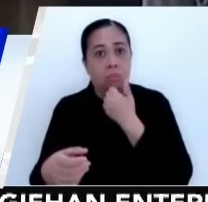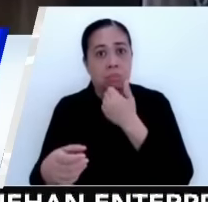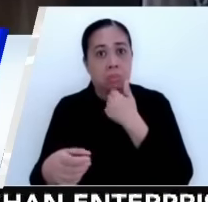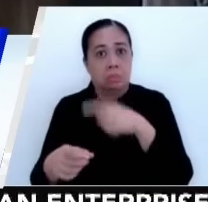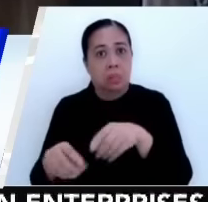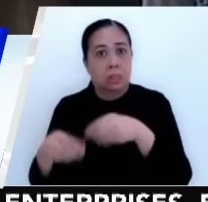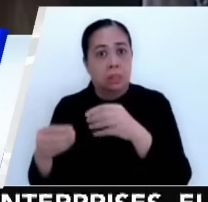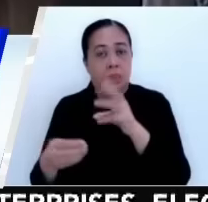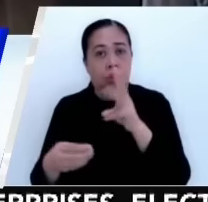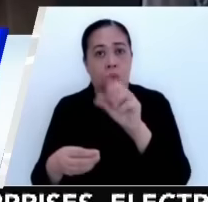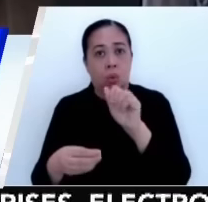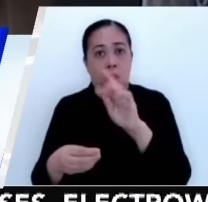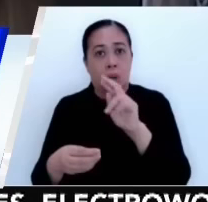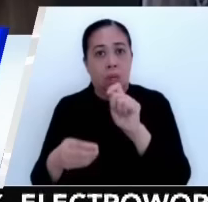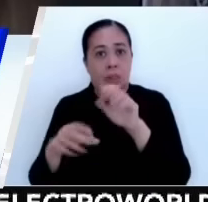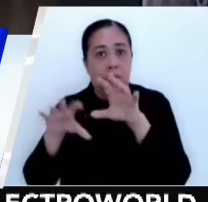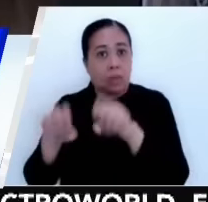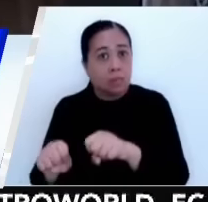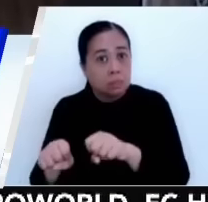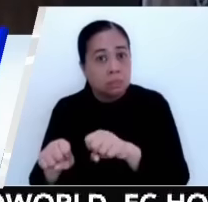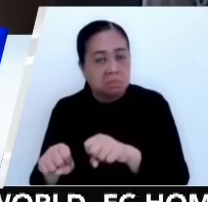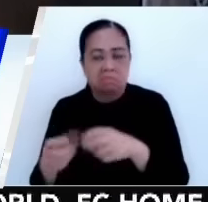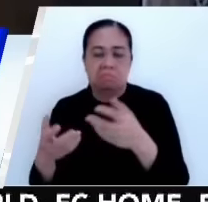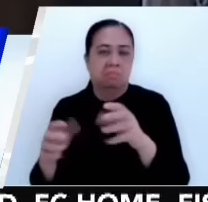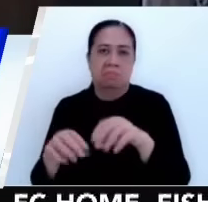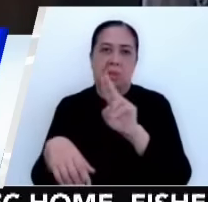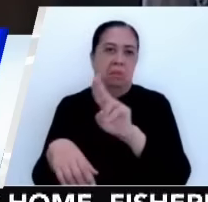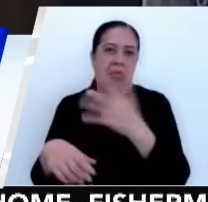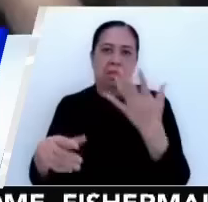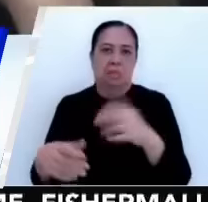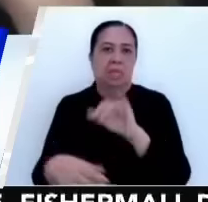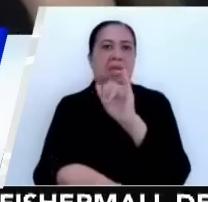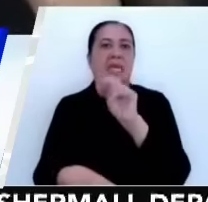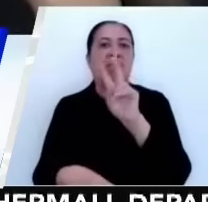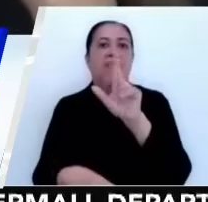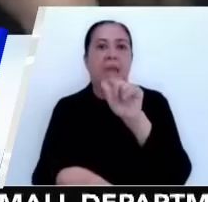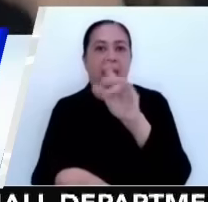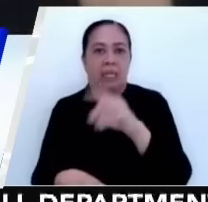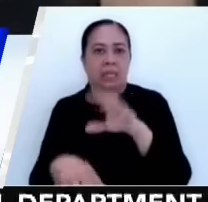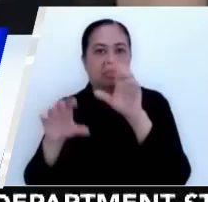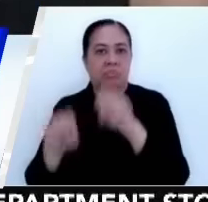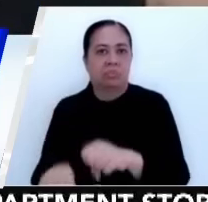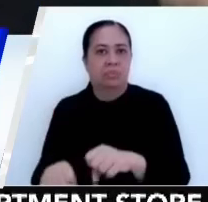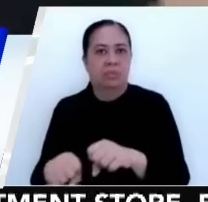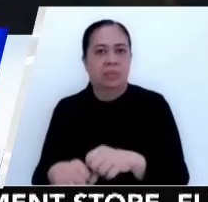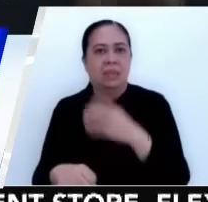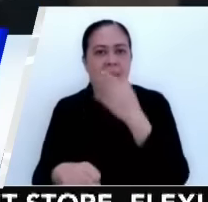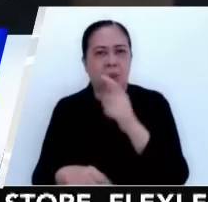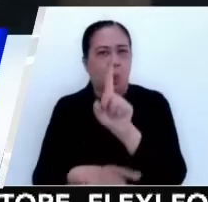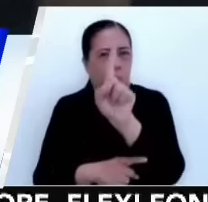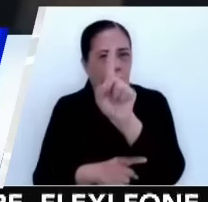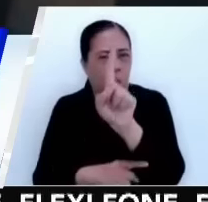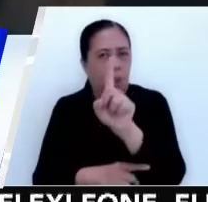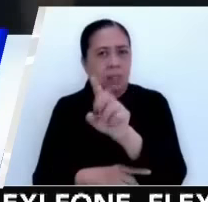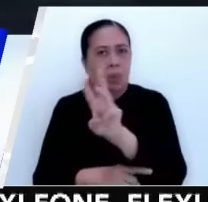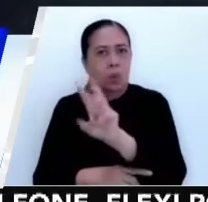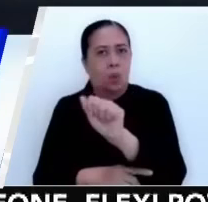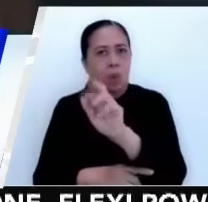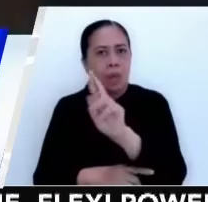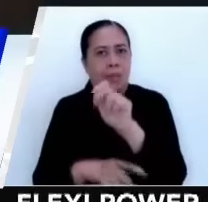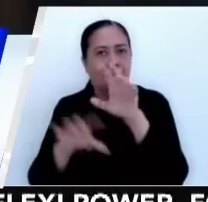arrest? Walang bisa po yun, Your Honor. Wala, invalid yung warrant of arrest. Iisa na lang po ang natitirang warrant of arrest na